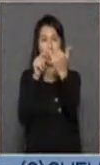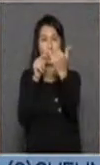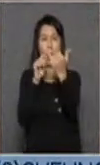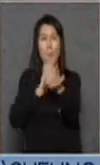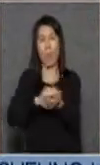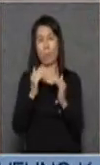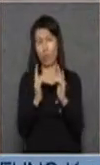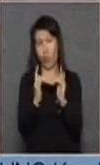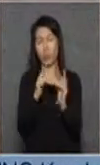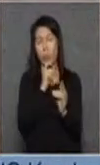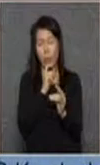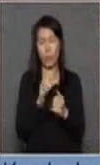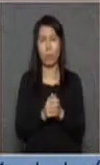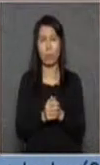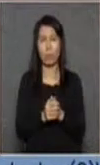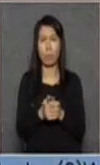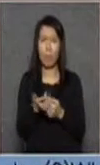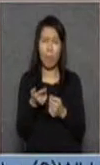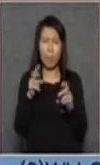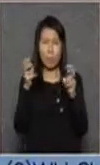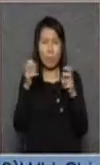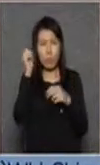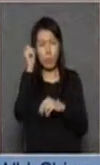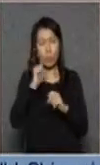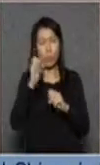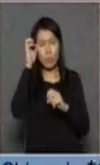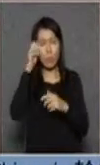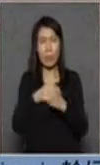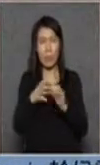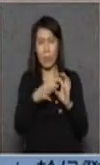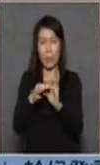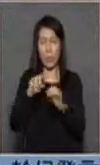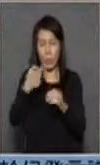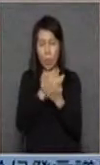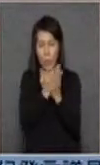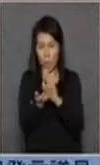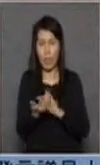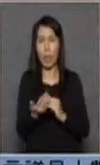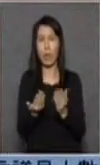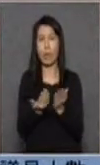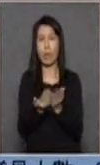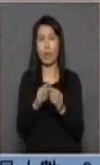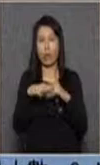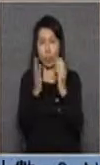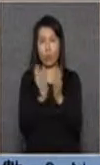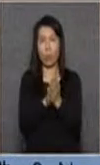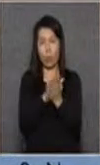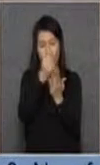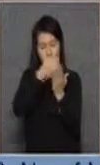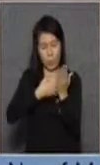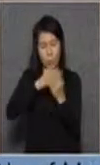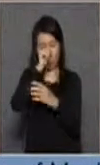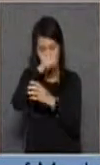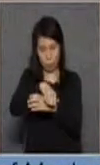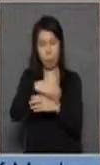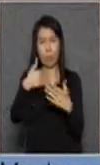噶啦。咁我嘅動議連同其他嘅修正案咧，當時就全部通過曬嘅。咁啊